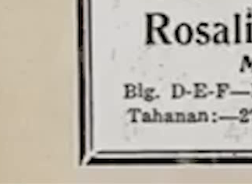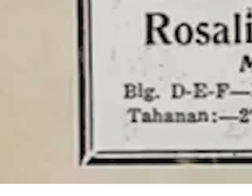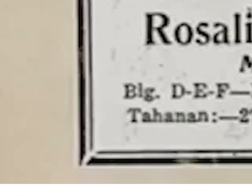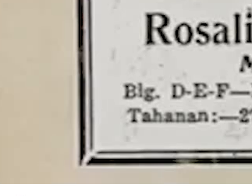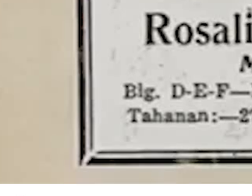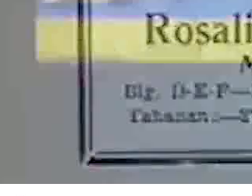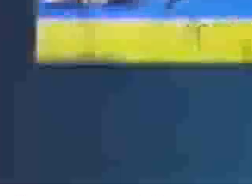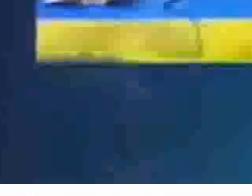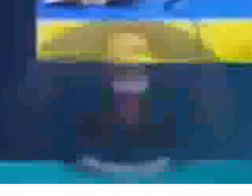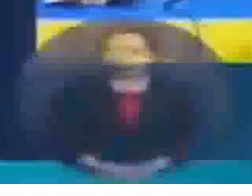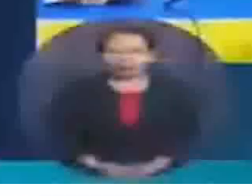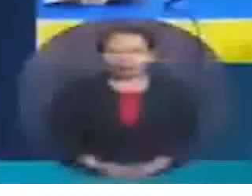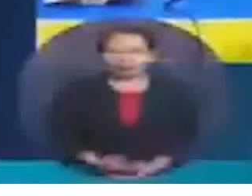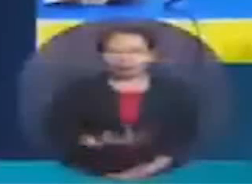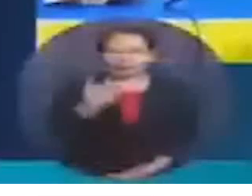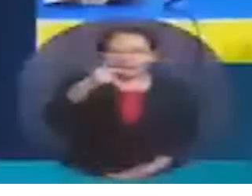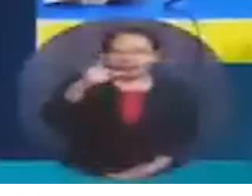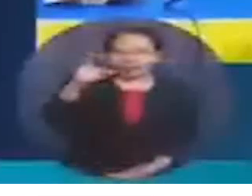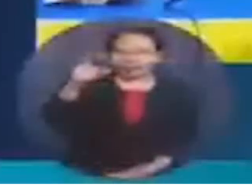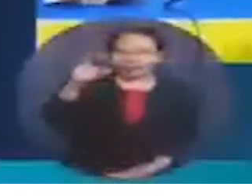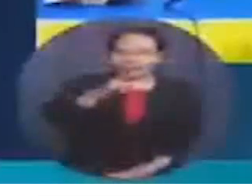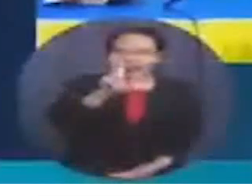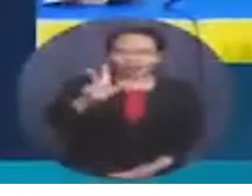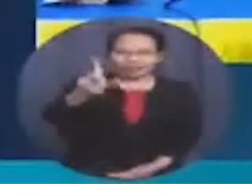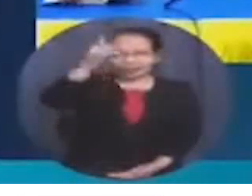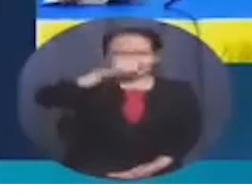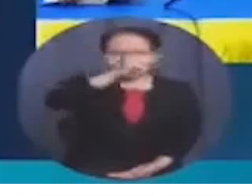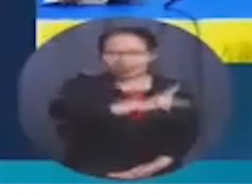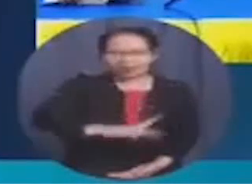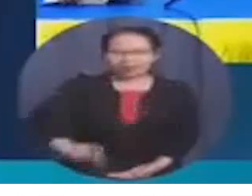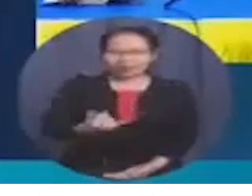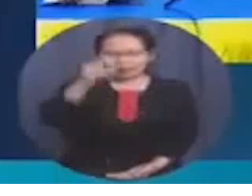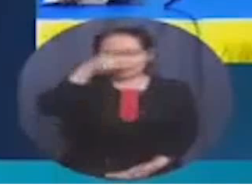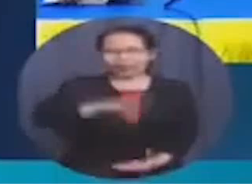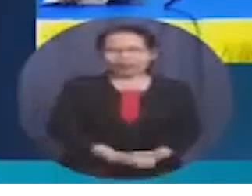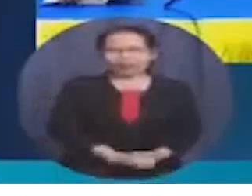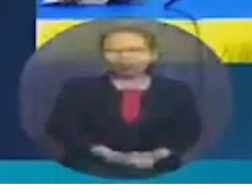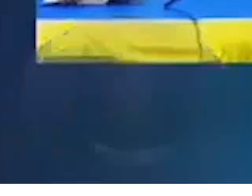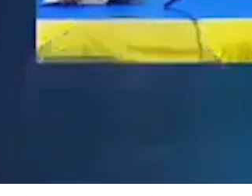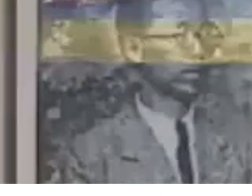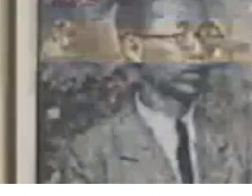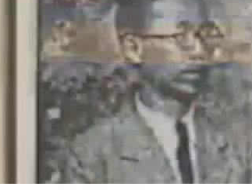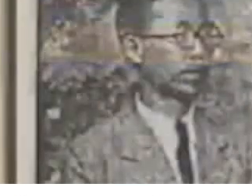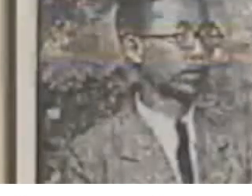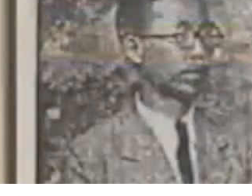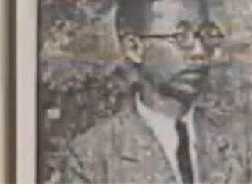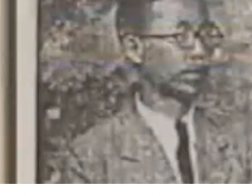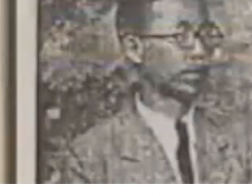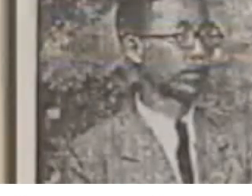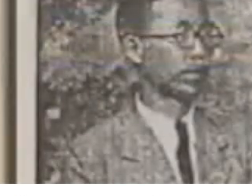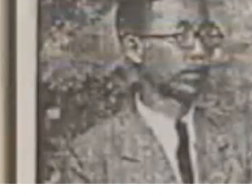tatlong haring mago eh. O, basahin natin ang pasugo pa uli. Ito po naman, pasugurin nila ito noong